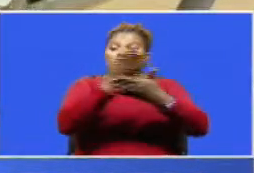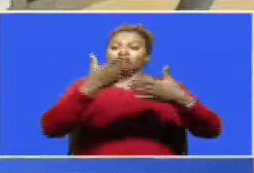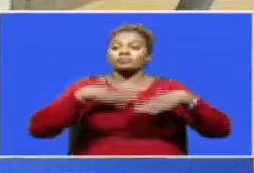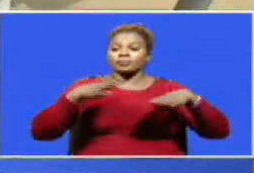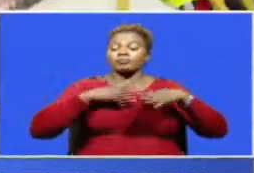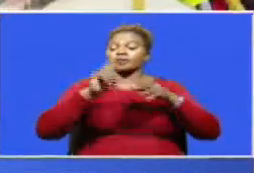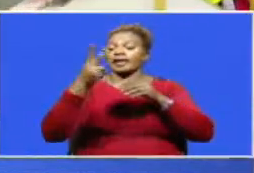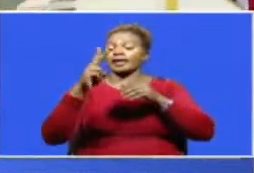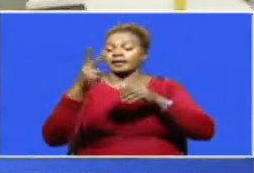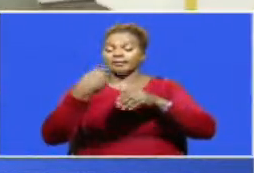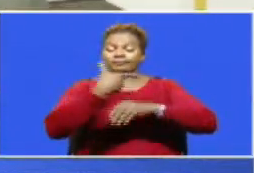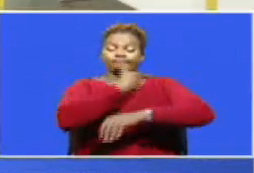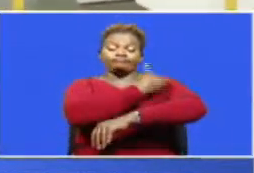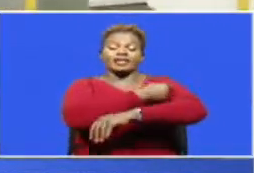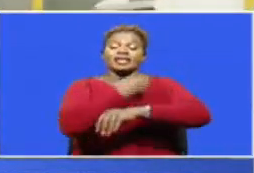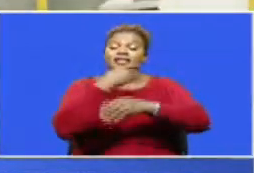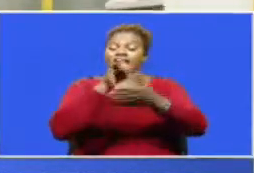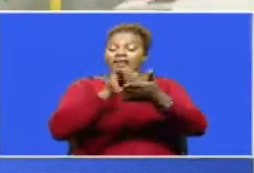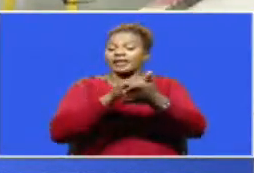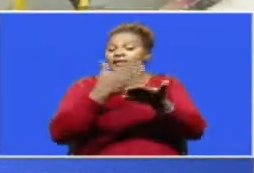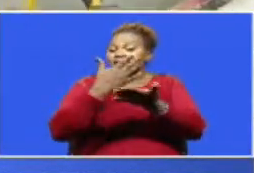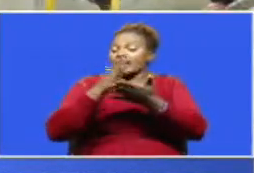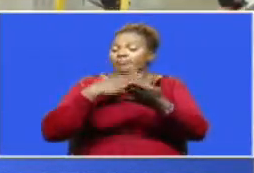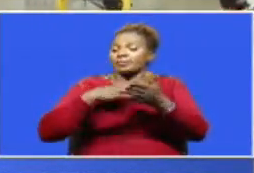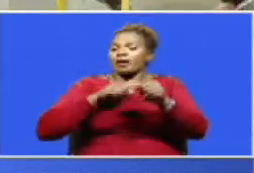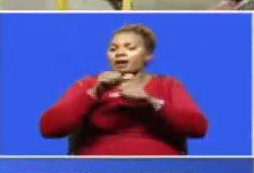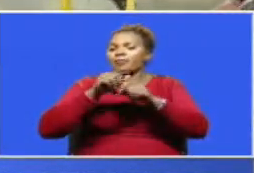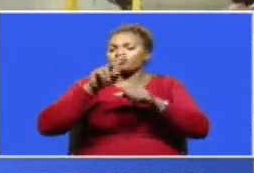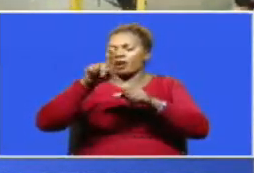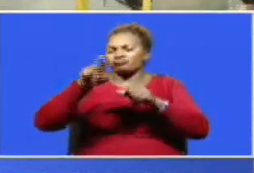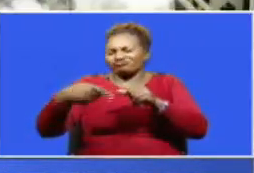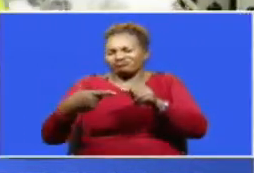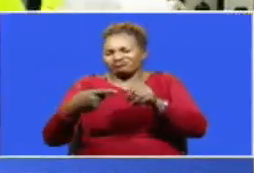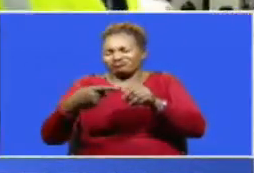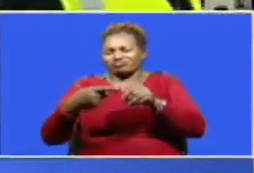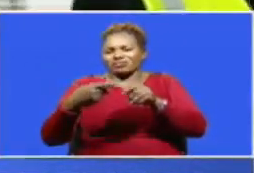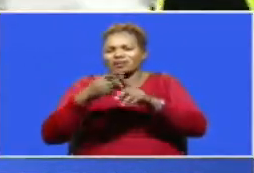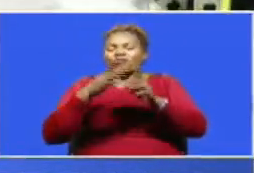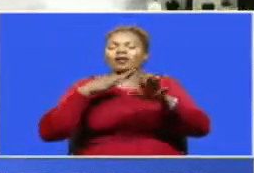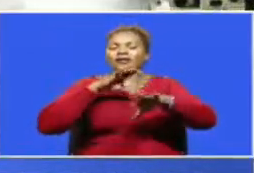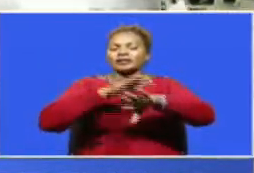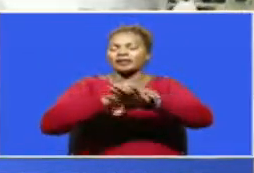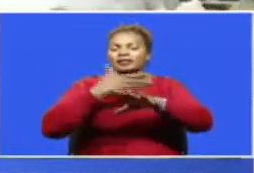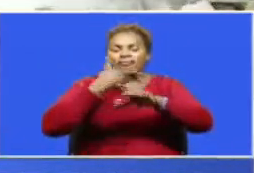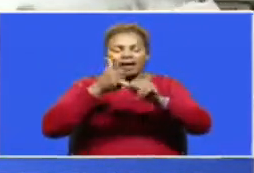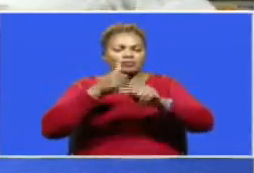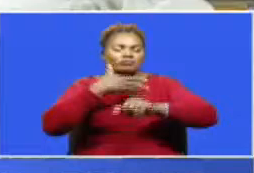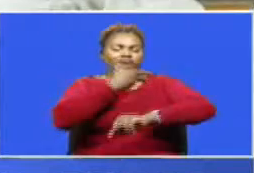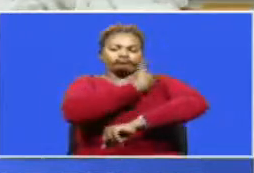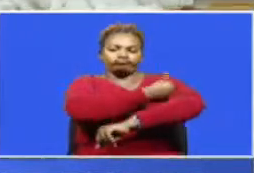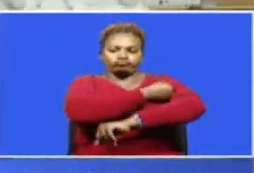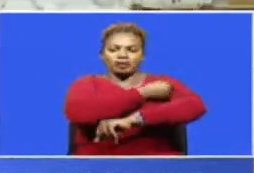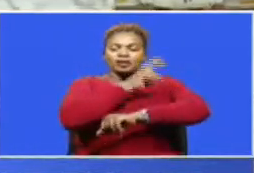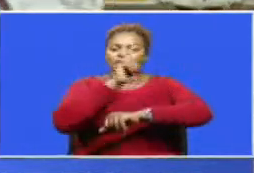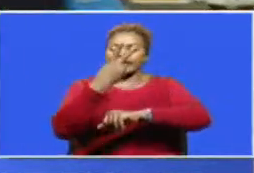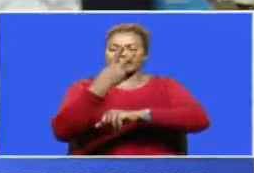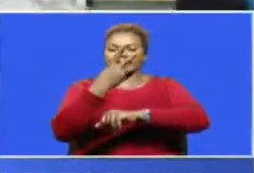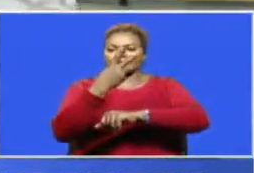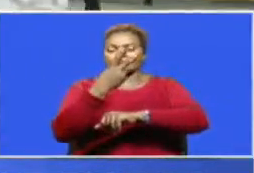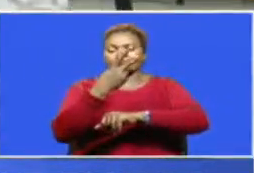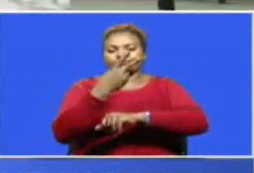dozi zao za pili, huku ikisemekana kuna watu takriban 100,000 ambao wanahitaji kuchukua chanjo yao ya pili ila